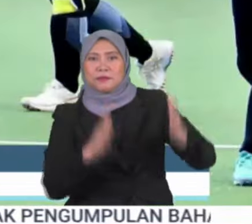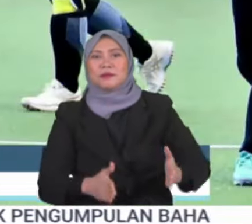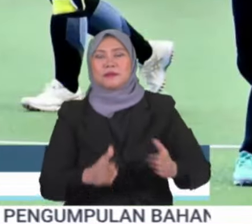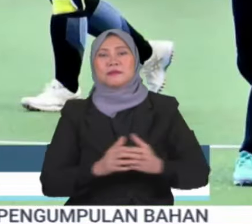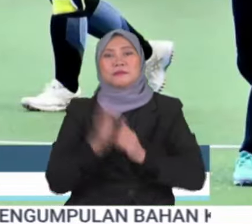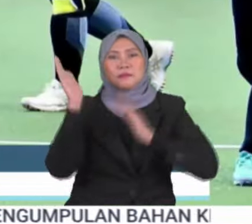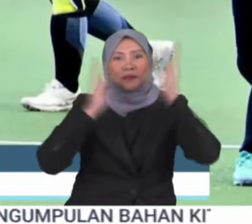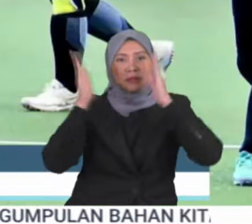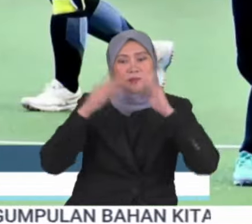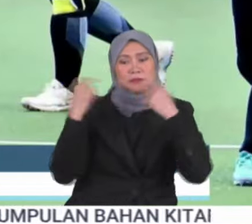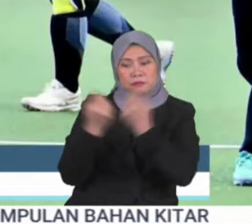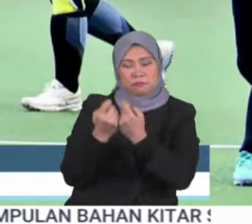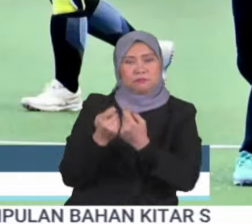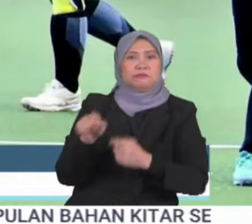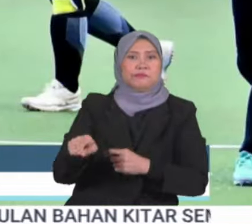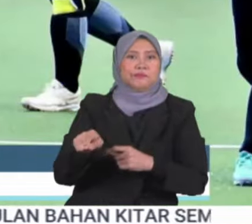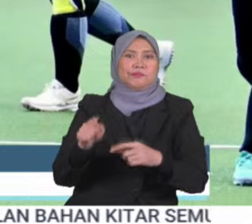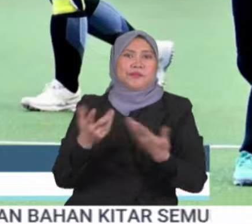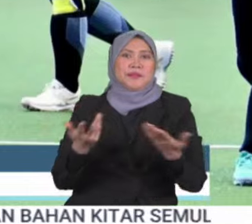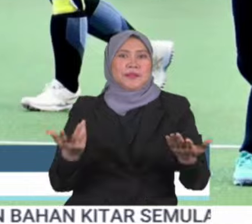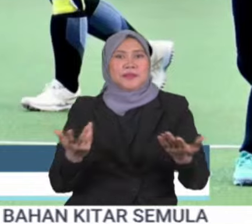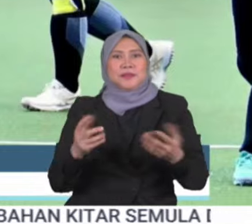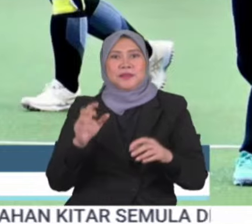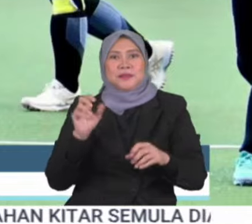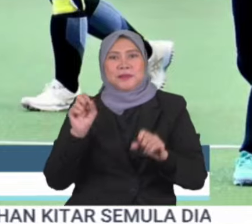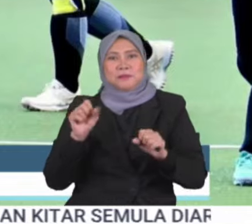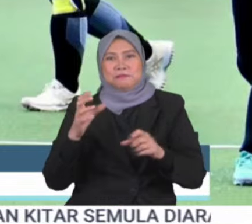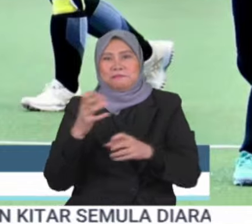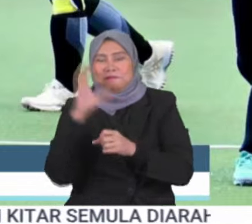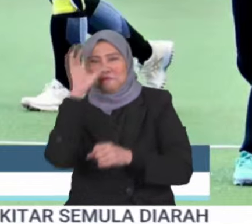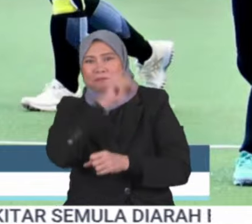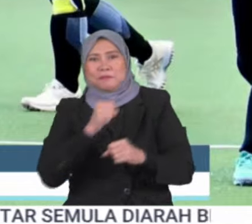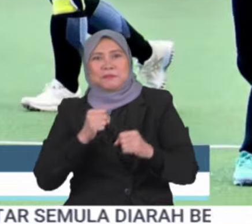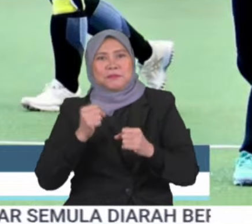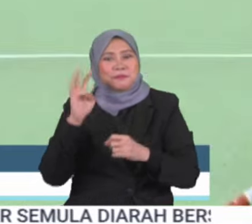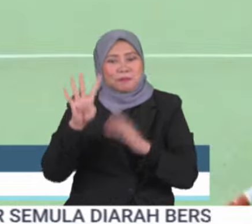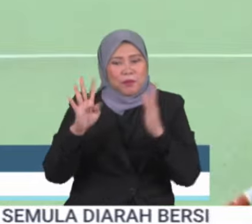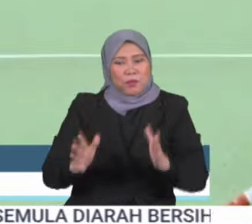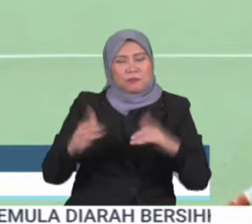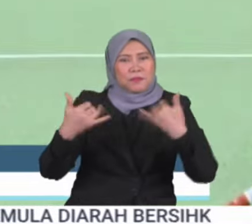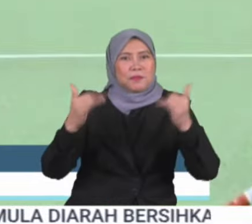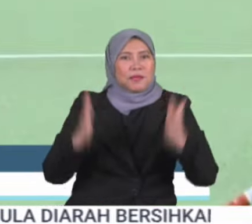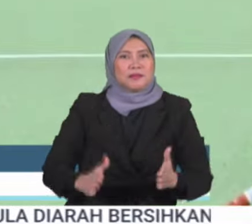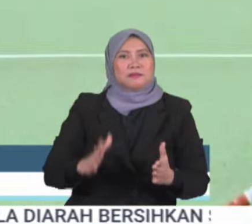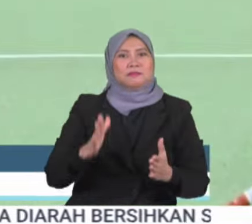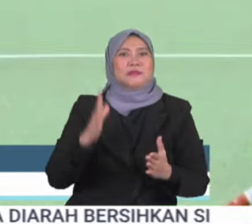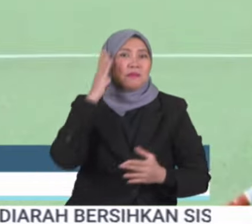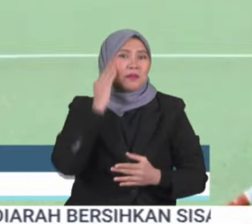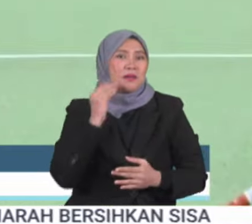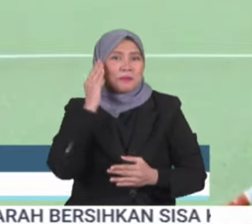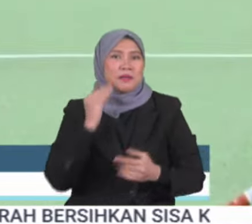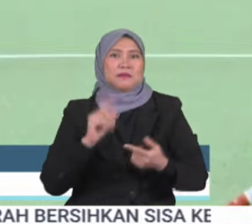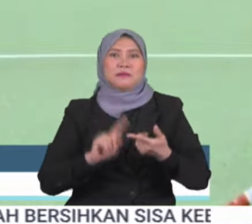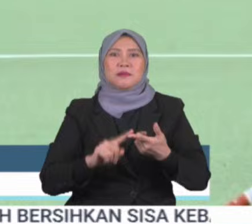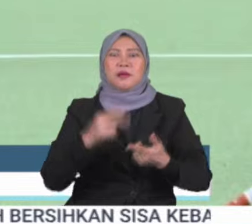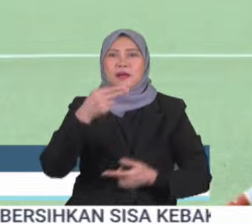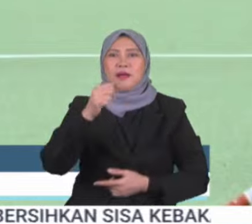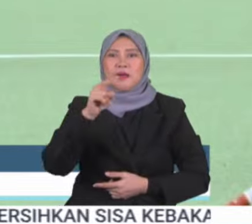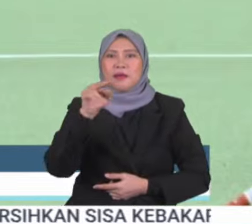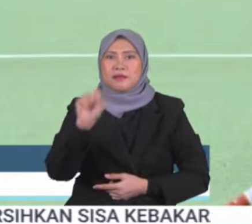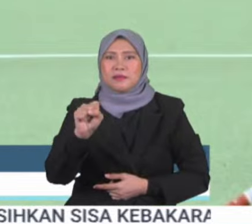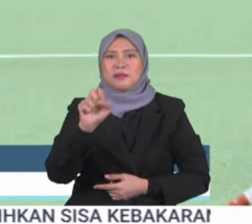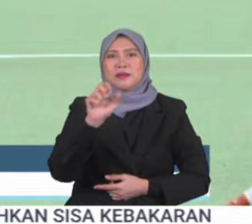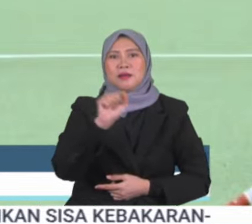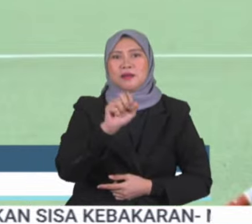Malaysia Tigers bagaimanapun terpaksa melupakan khidmat 4 pemain utama berpengalaman termasuk Hanis Nadia On dan Nur